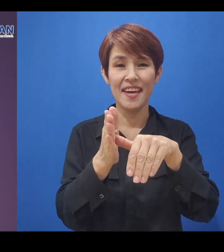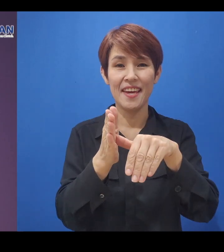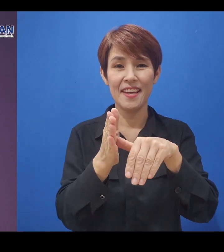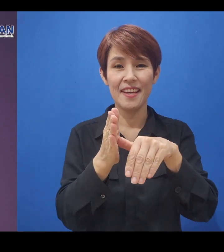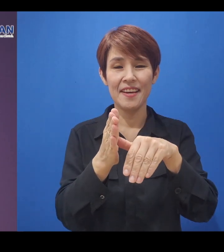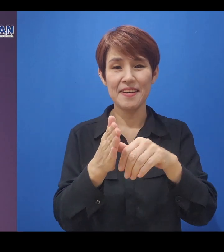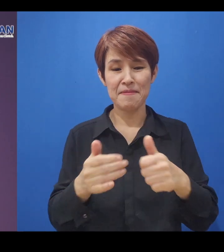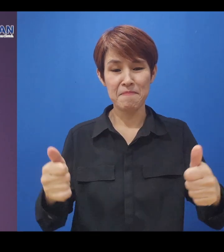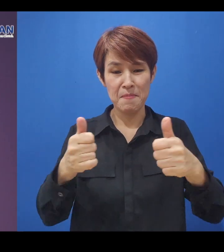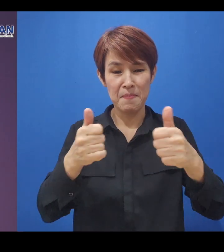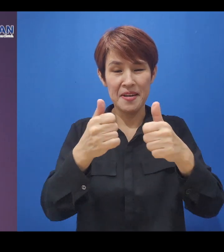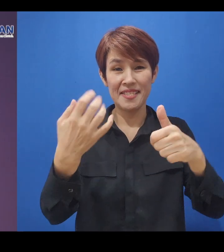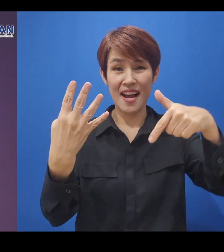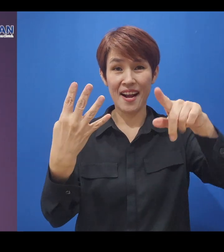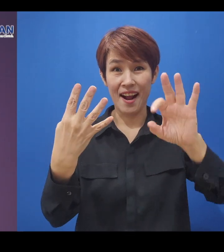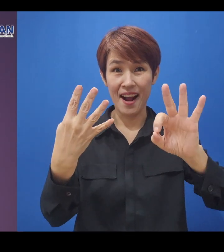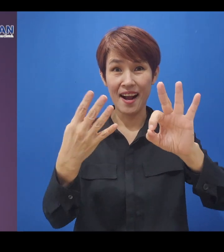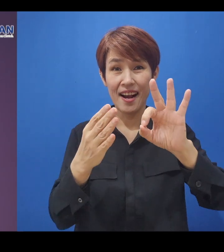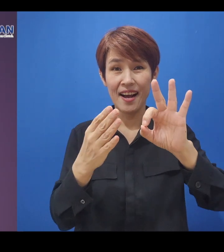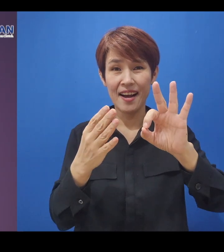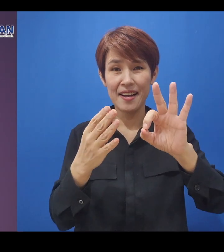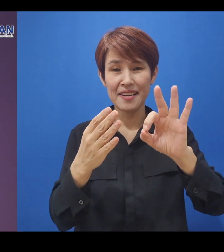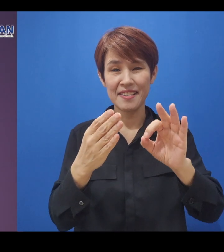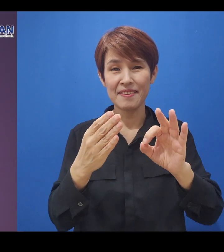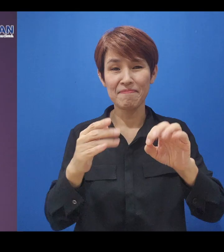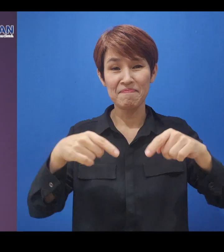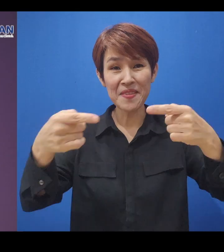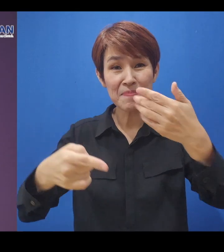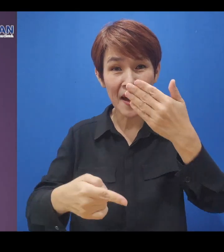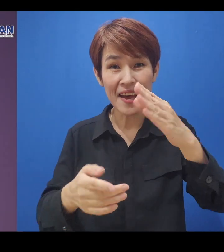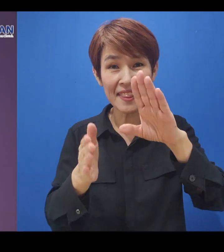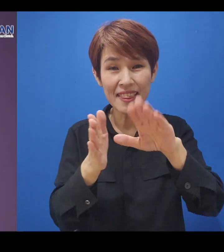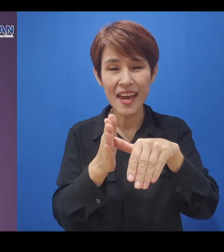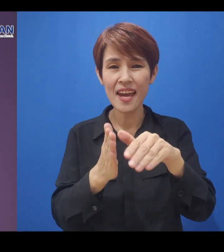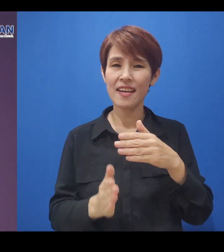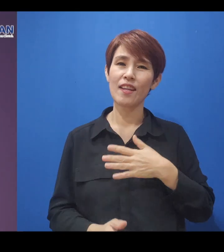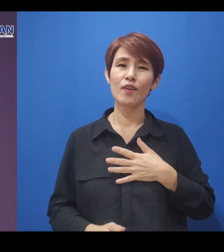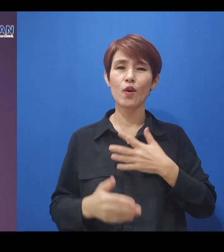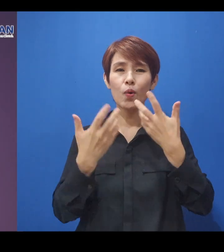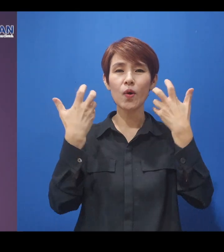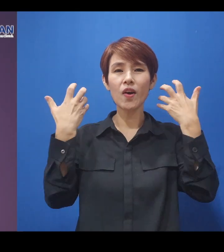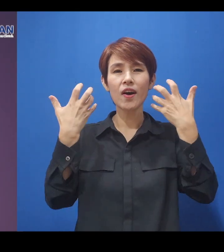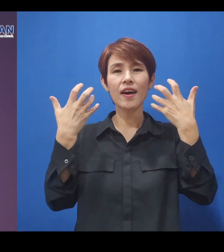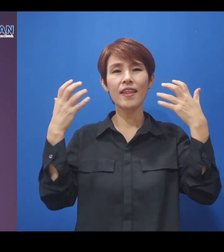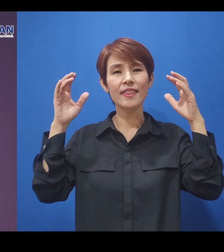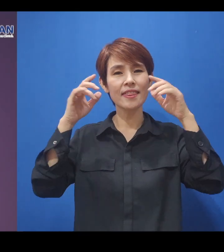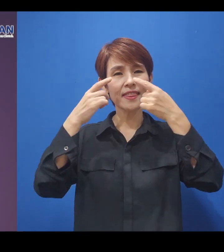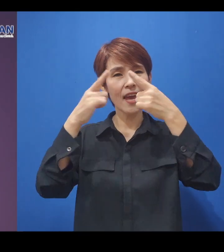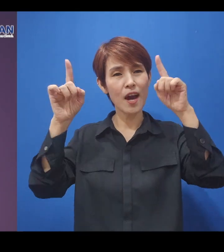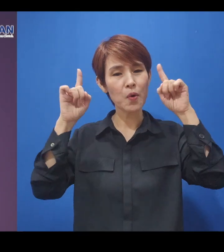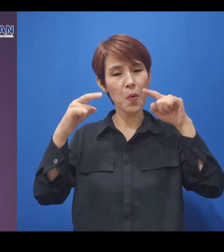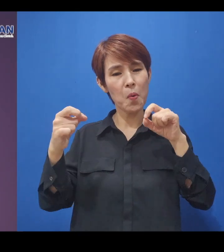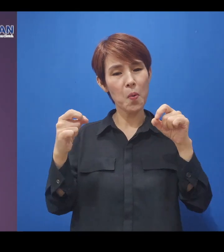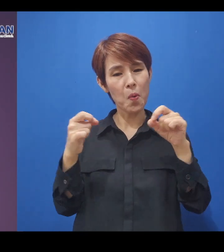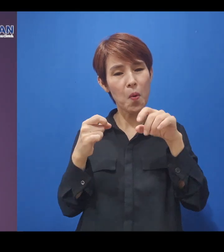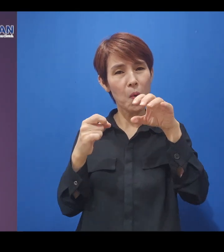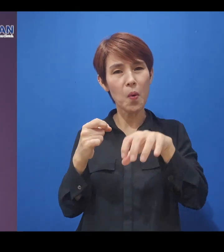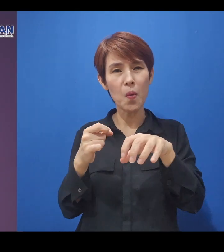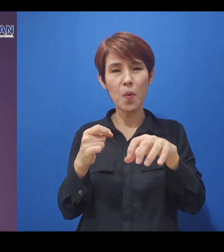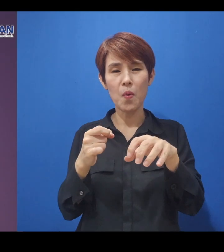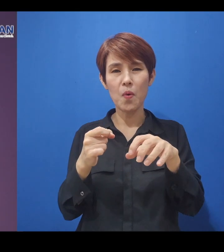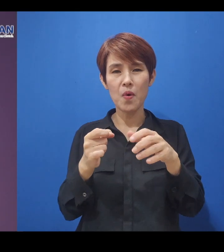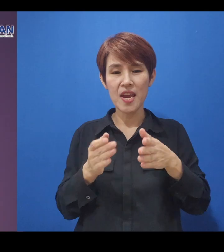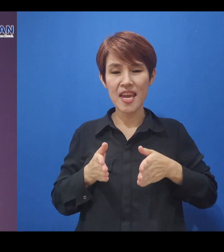4강에 진출한 날 저는 고려대 앞에 참사리길이라고 양쪽에 빽빽한 건물이 있고 가운데 산과 도로가 있는